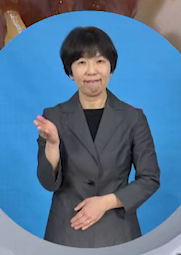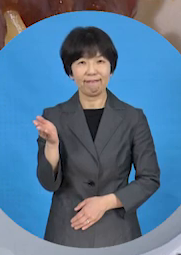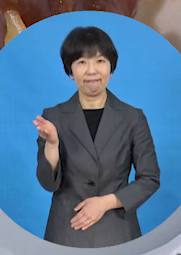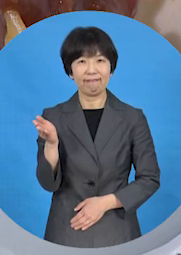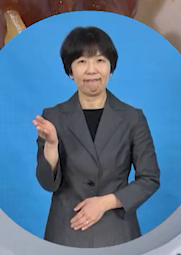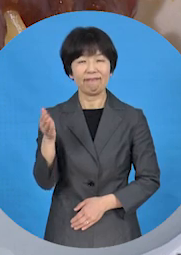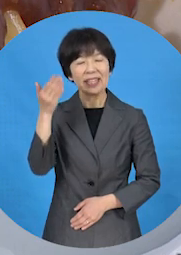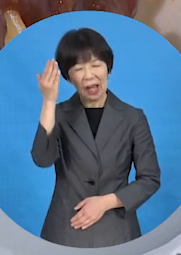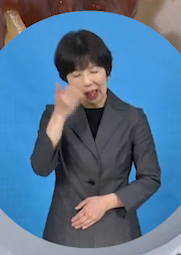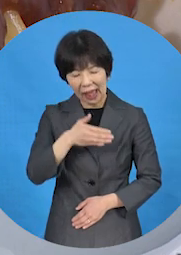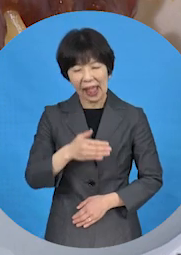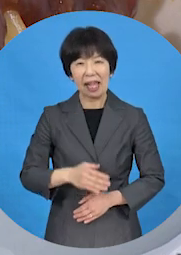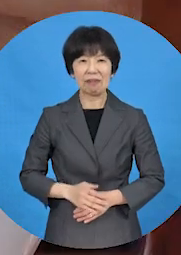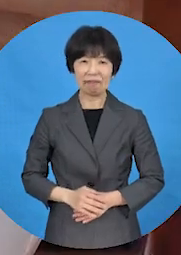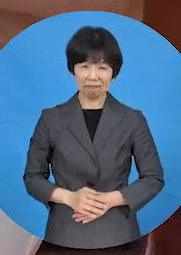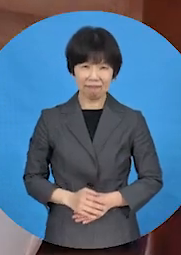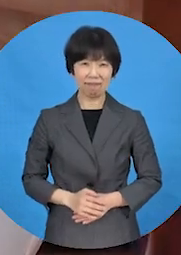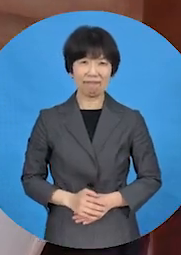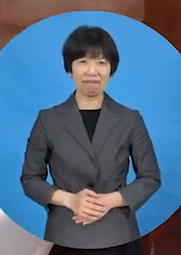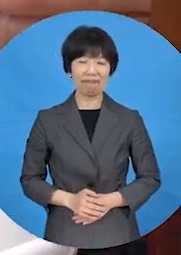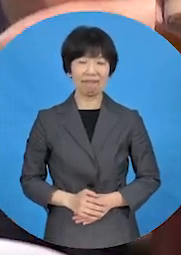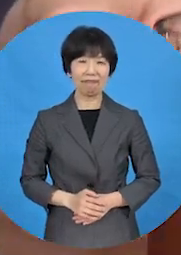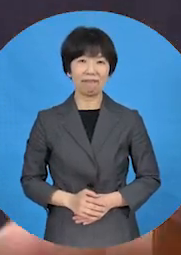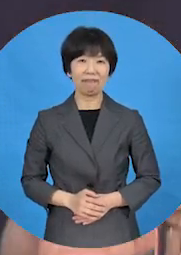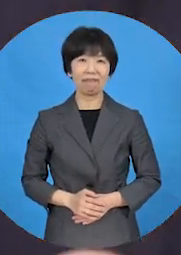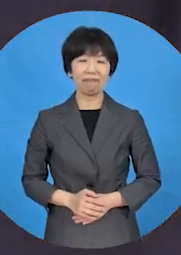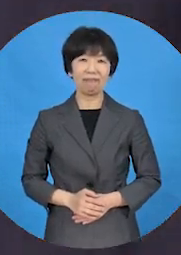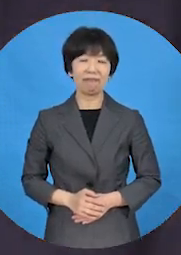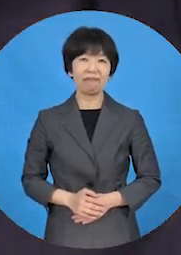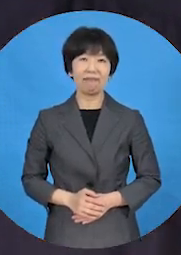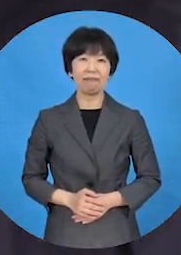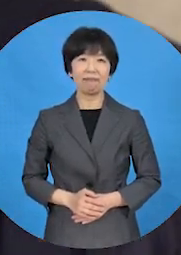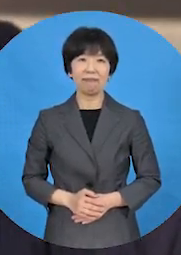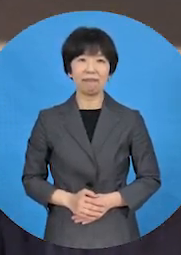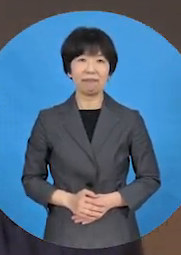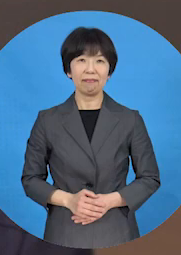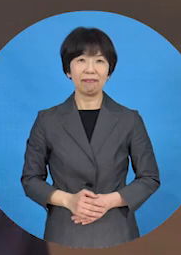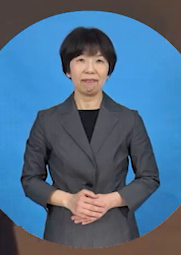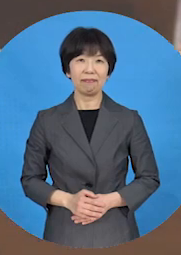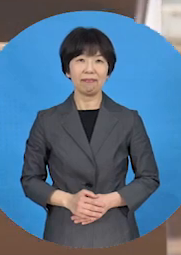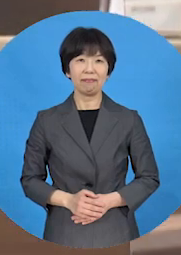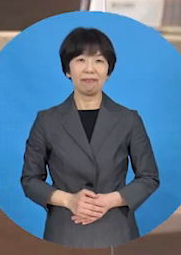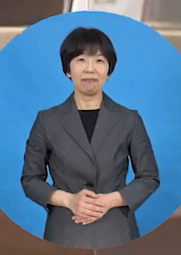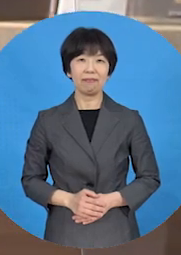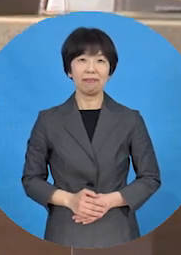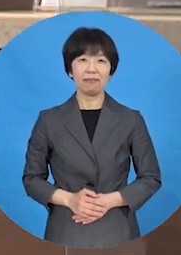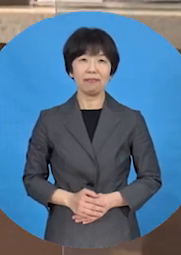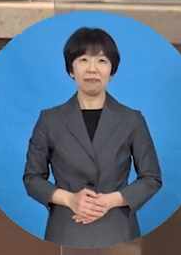んですね、つながりがあるんですね、はい、では早速いただきます。